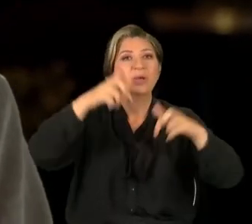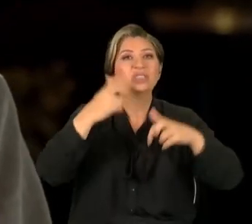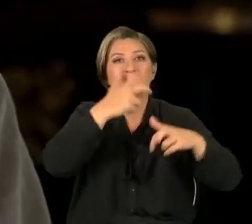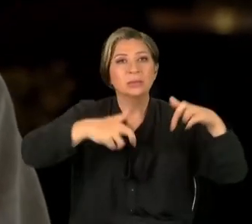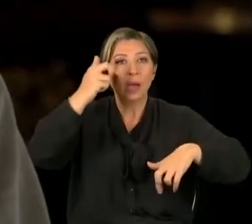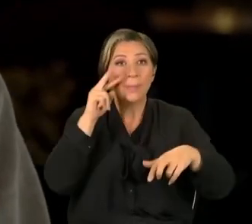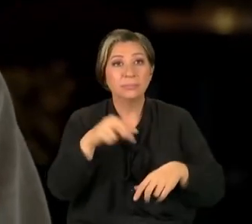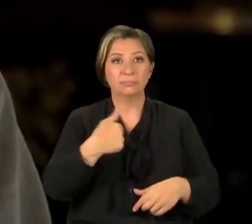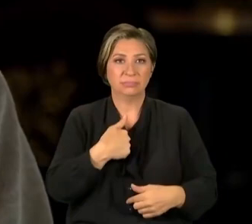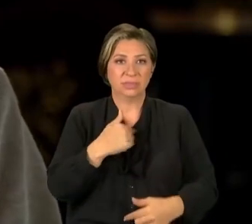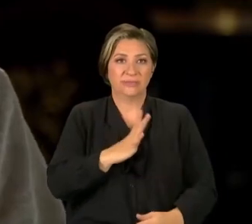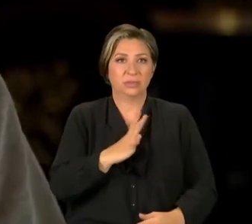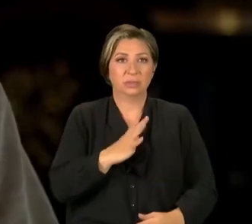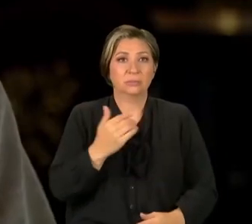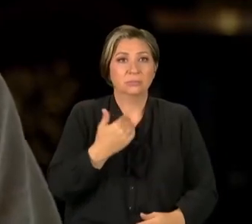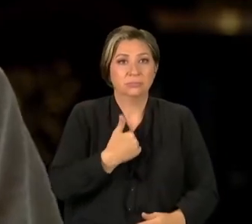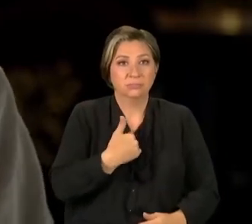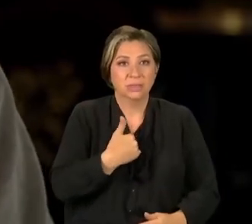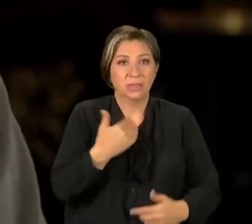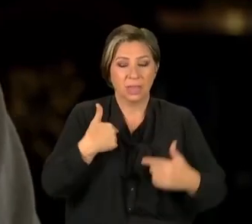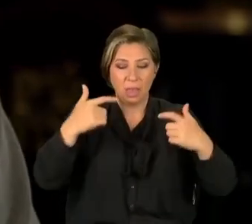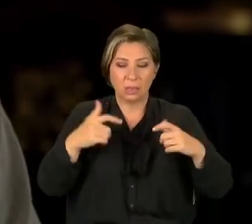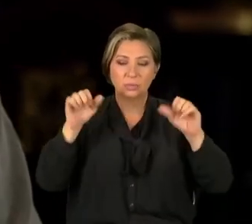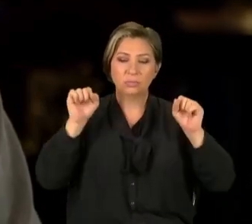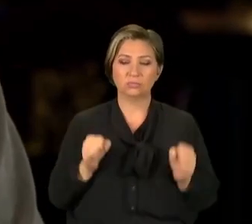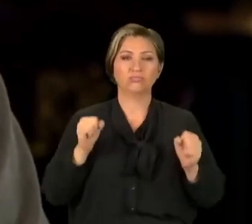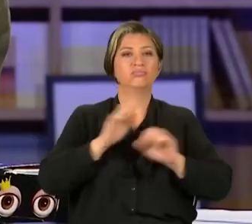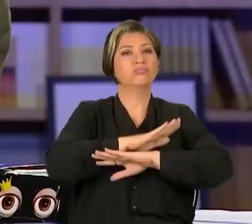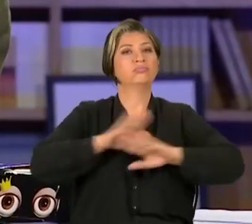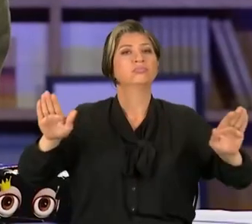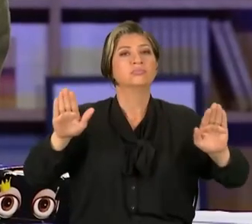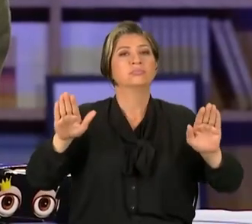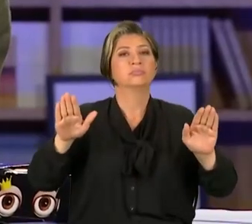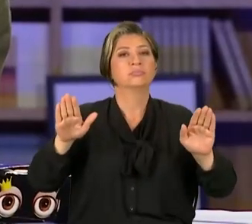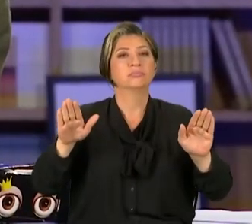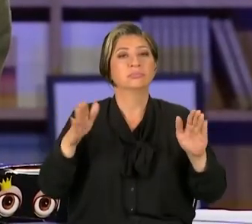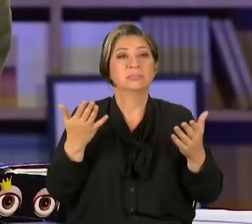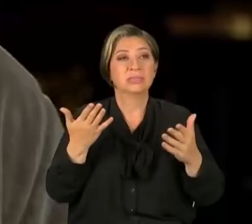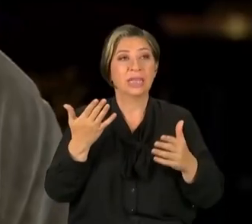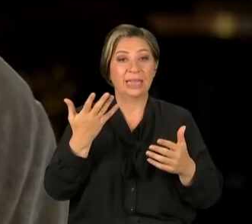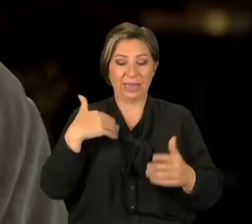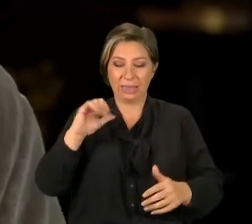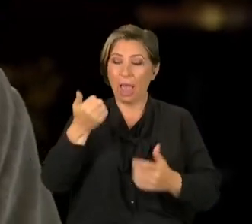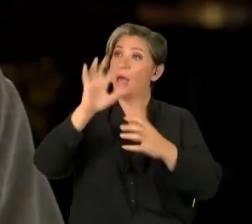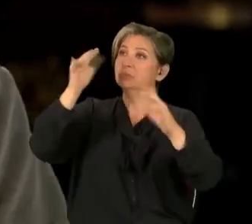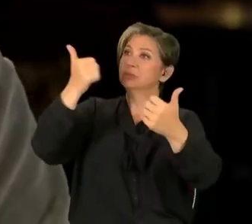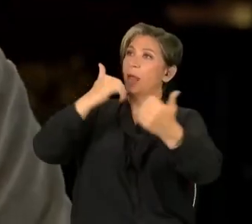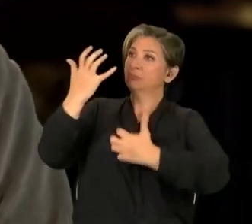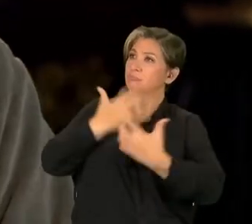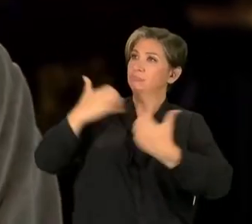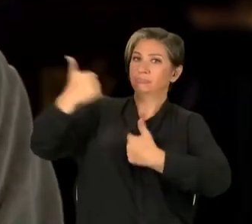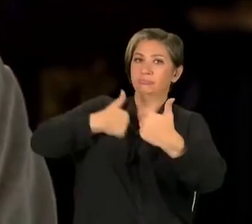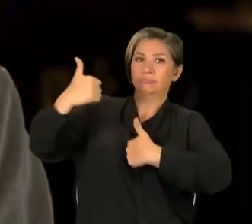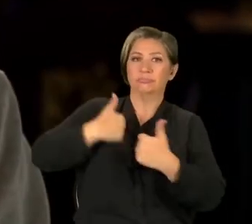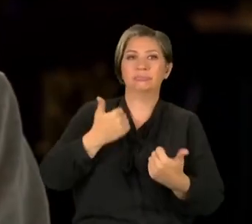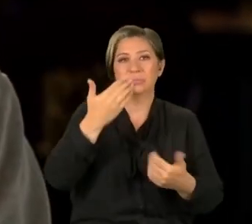Bizler varız O yüzden zaten biz yerimizi aldık konuşlanmış olduk Çünkü Ee değer de gördüğümüze inanıyoruz Bu yüzden de